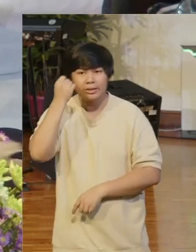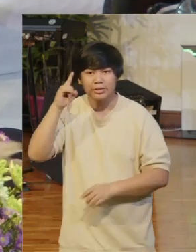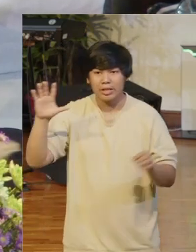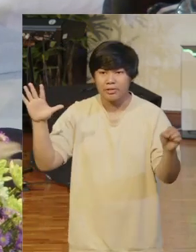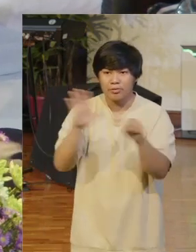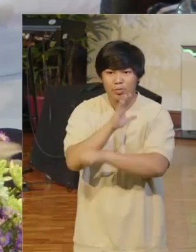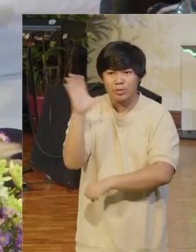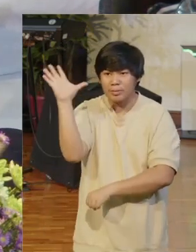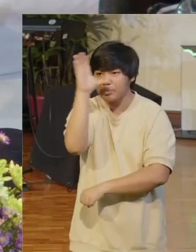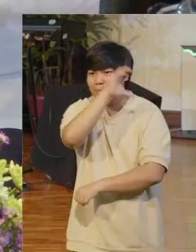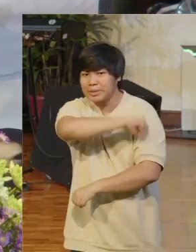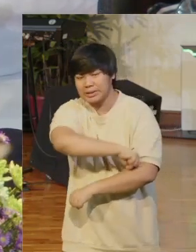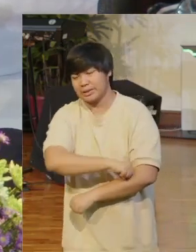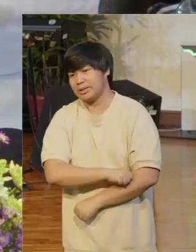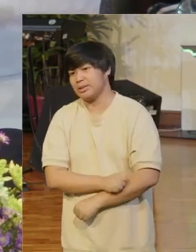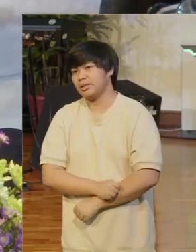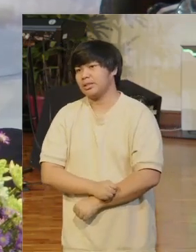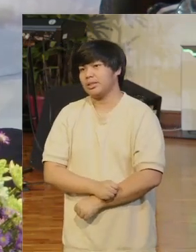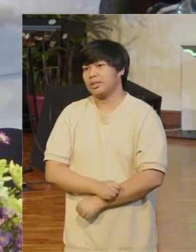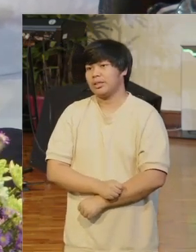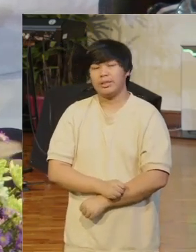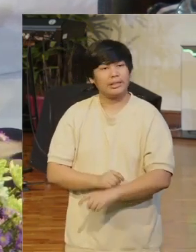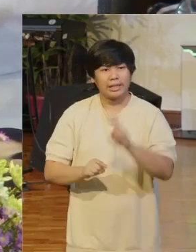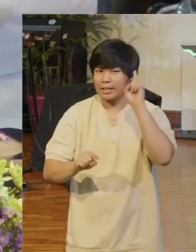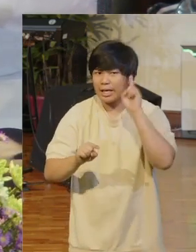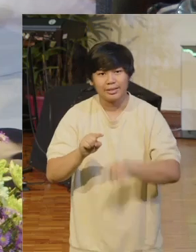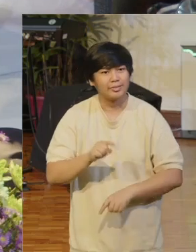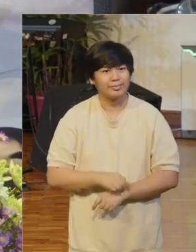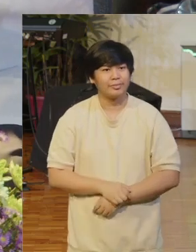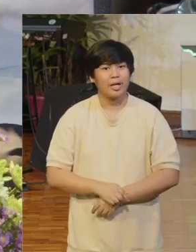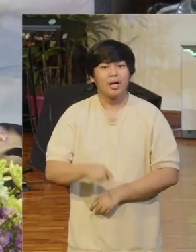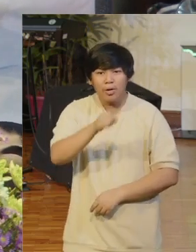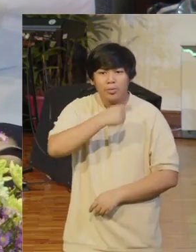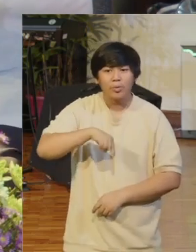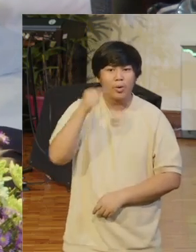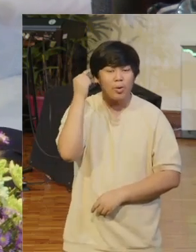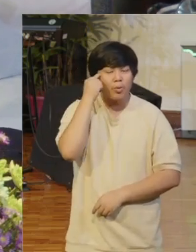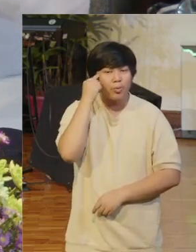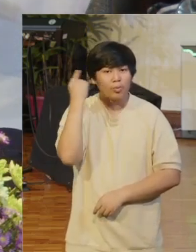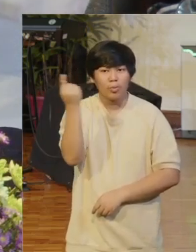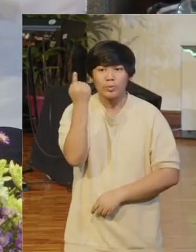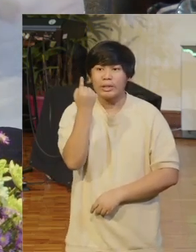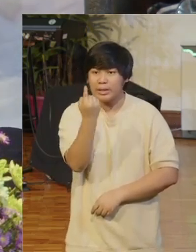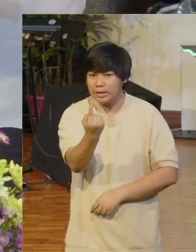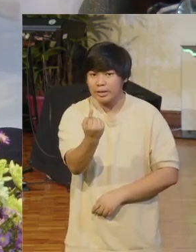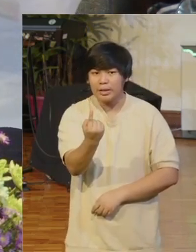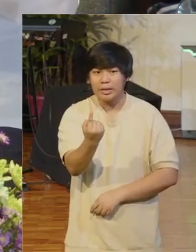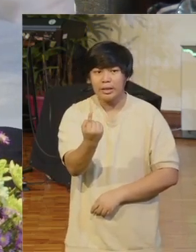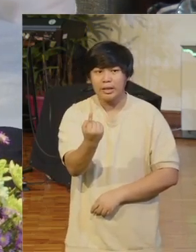lubos kung paano po nangyayari yon. Ang alam lang natin, yung ating